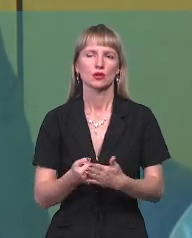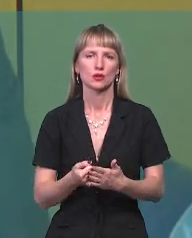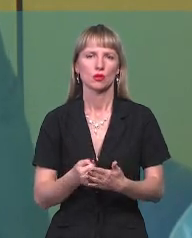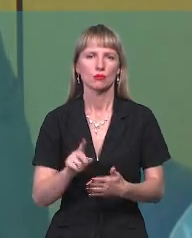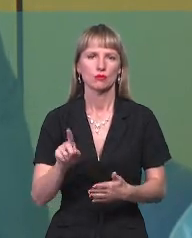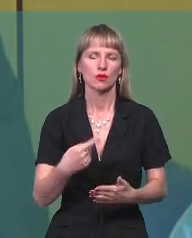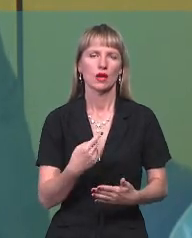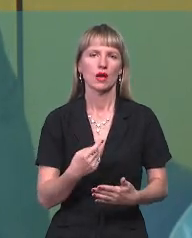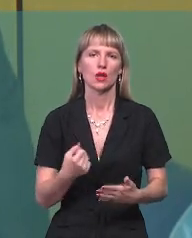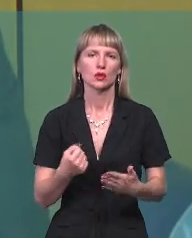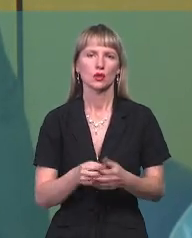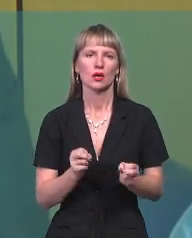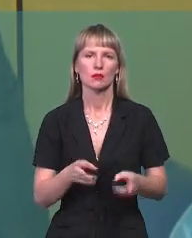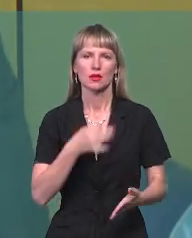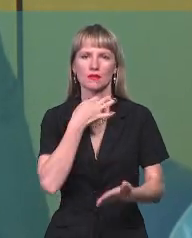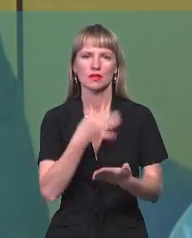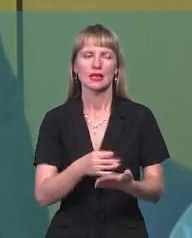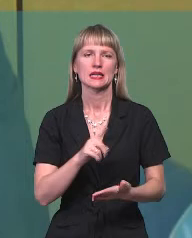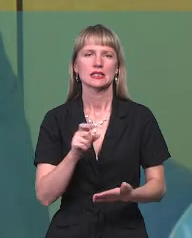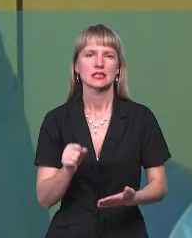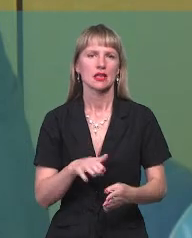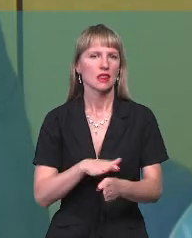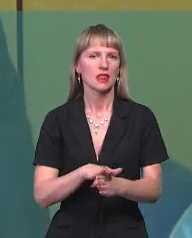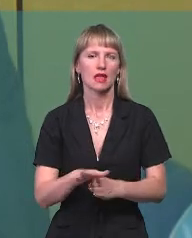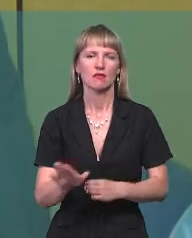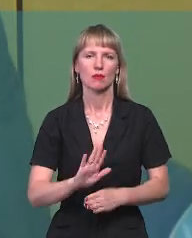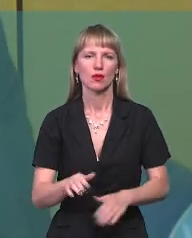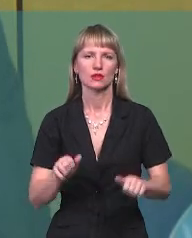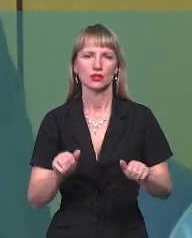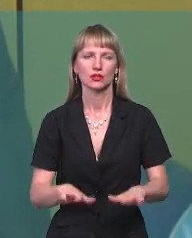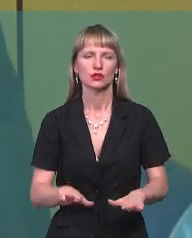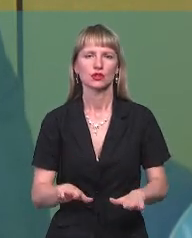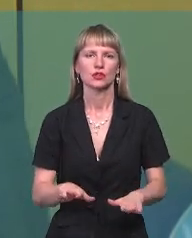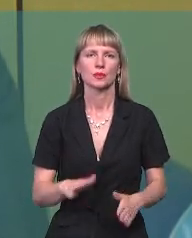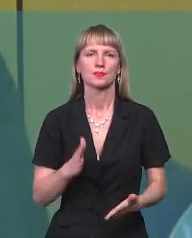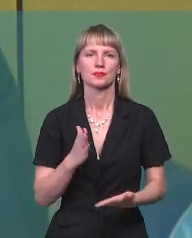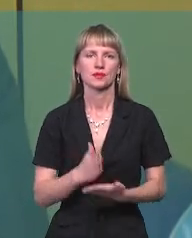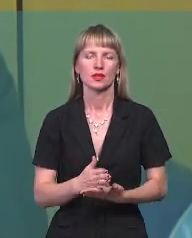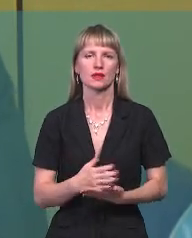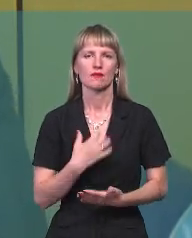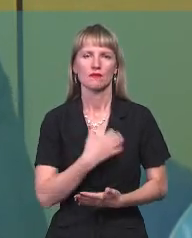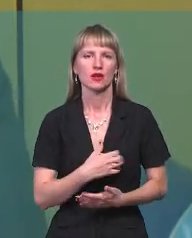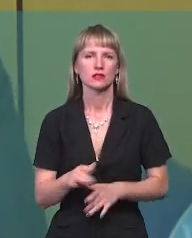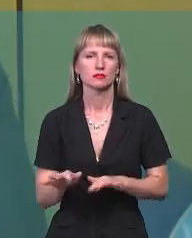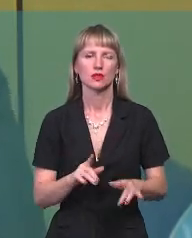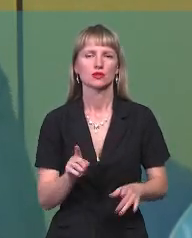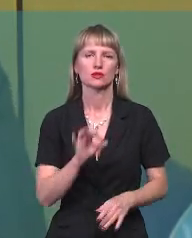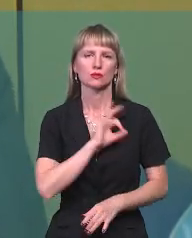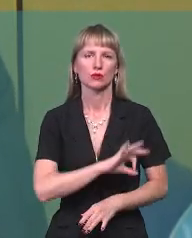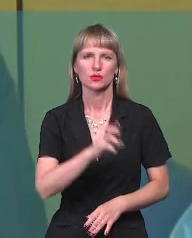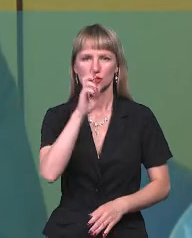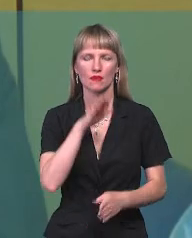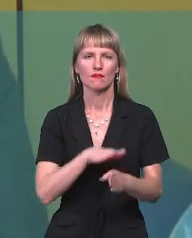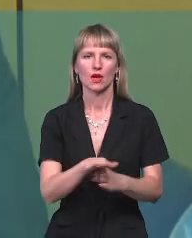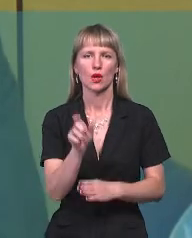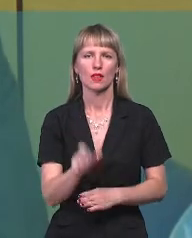підприємства до кримінальної відповідальності за умисне невиконання рішення. Тобто дієвими заходами, що вживаються державними